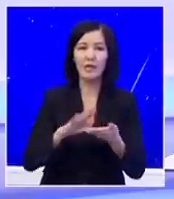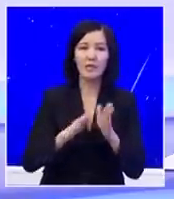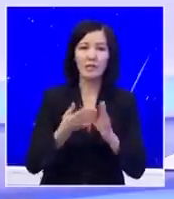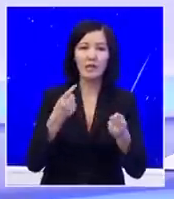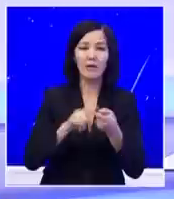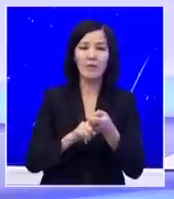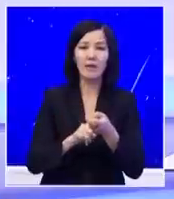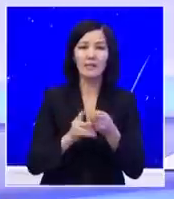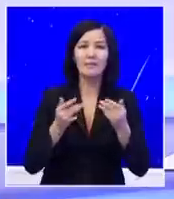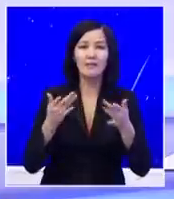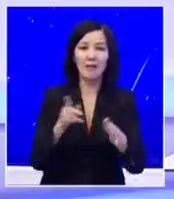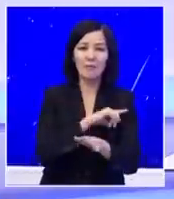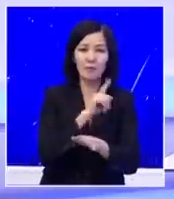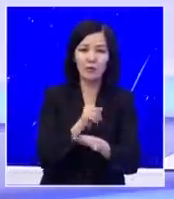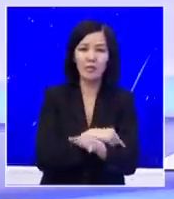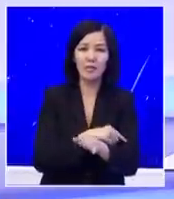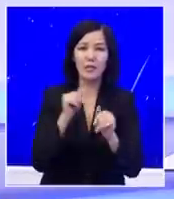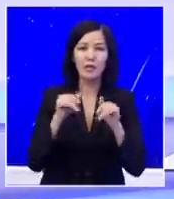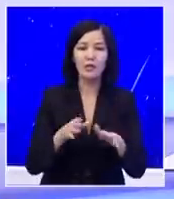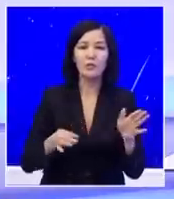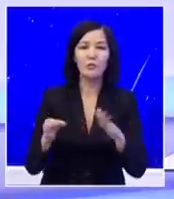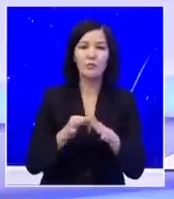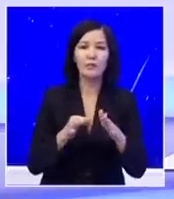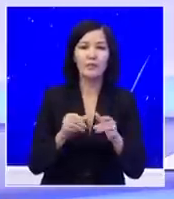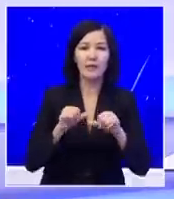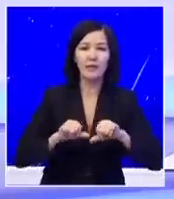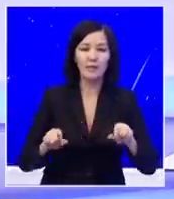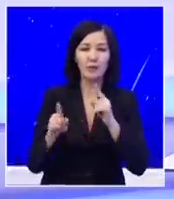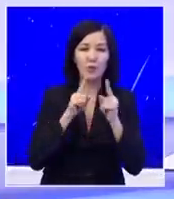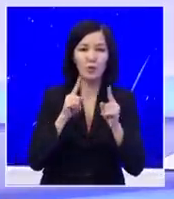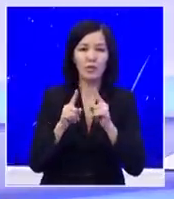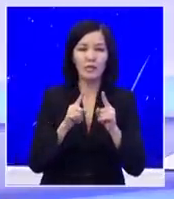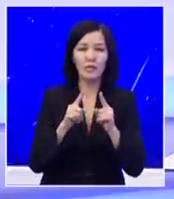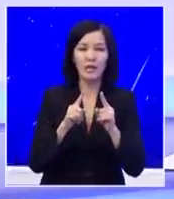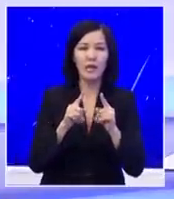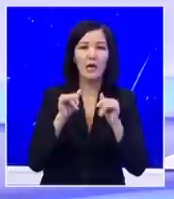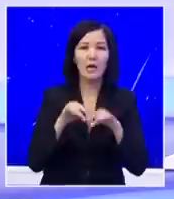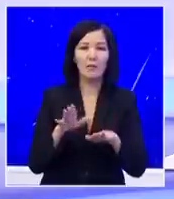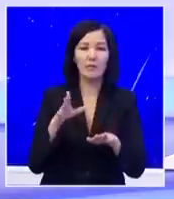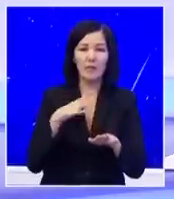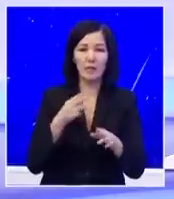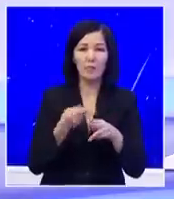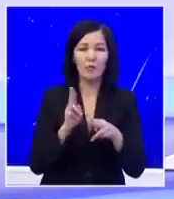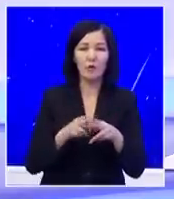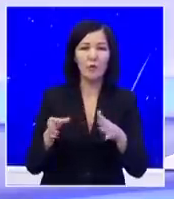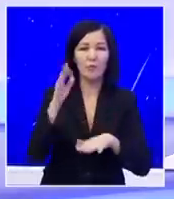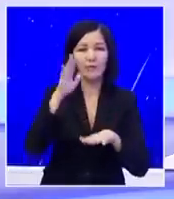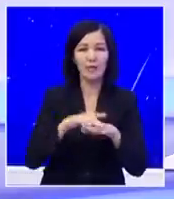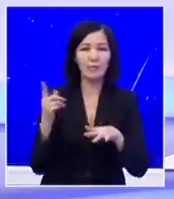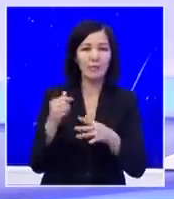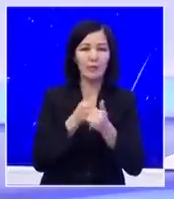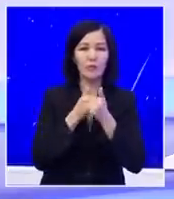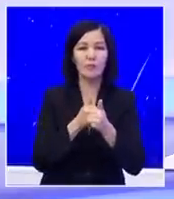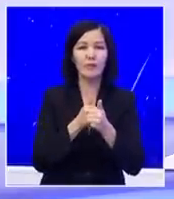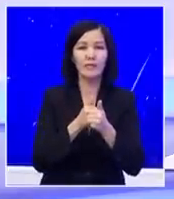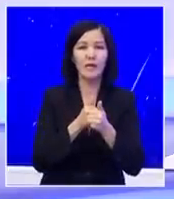эпидемиологиялық жағдайға байланысты талап күшейеді. Мұндай шешімді облыстағы ведомстволаралық комиссия өкілдері қабылдауға мәжбүр. Бұл туралы облыс